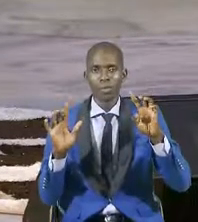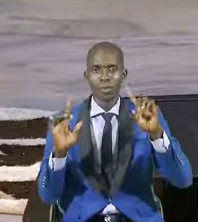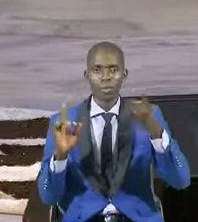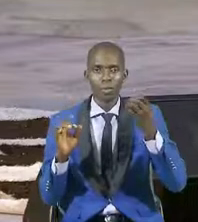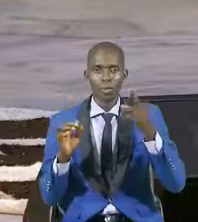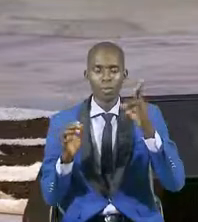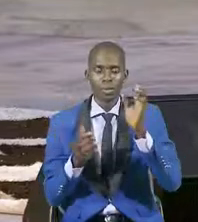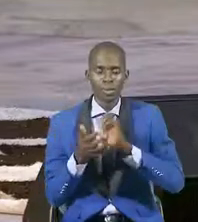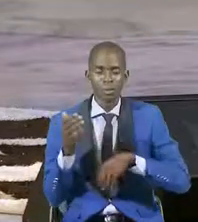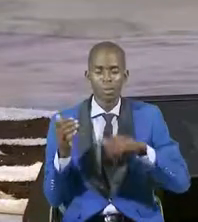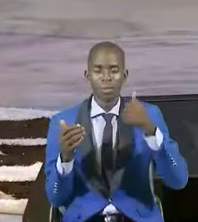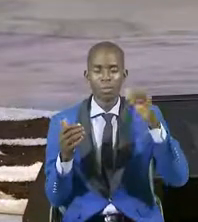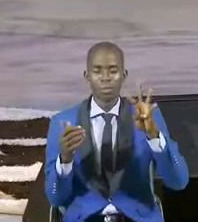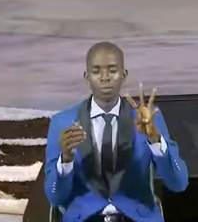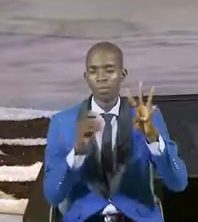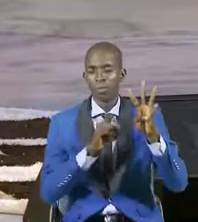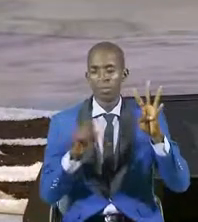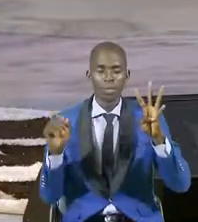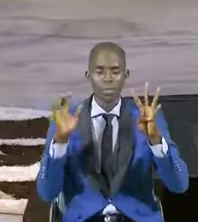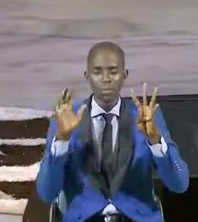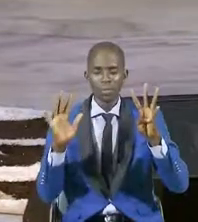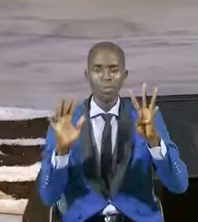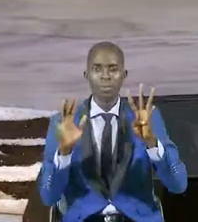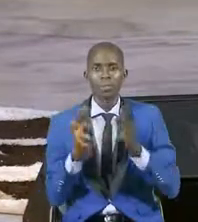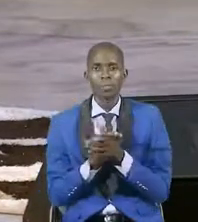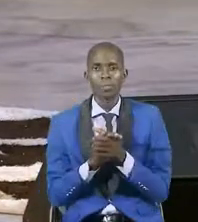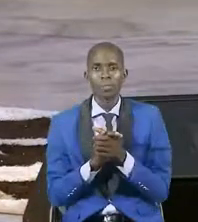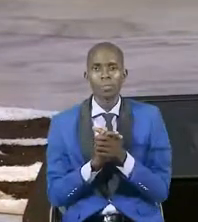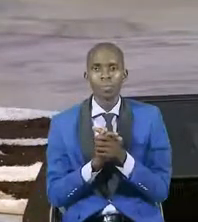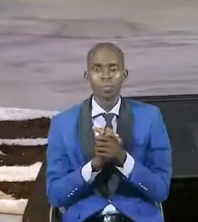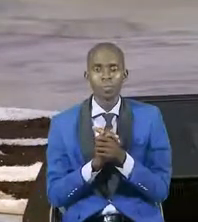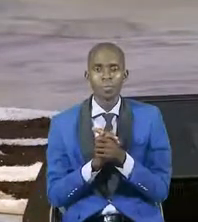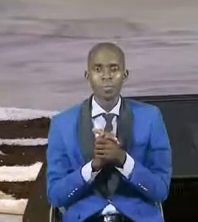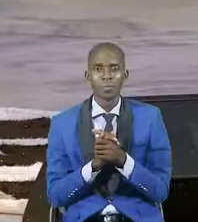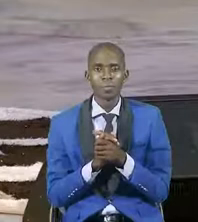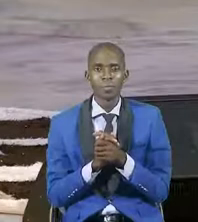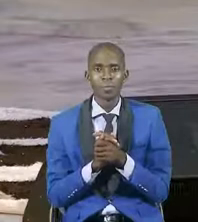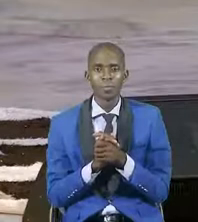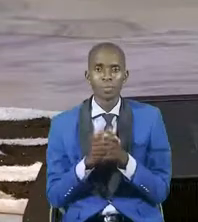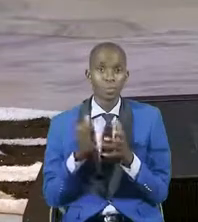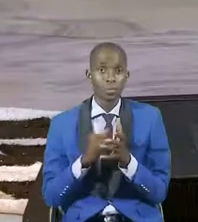verset 5. 1 Corinthiens 14, verset 5.